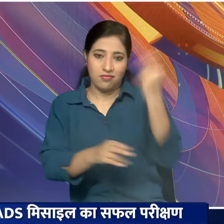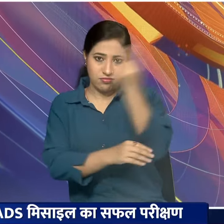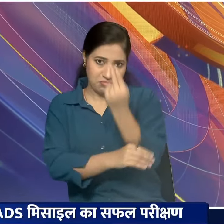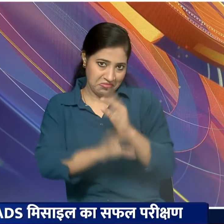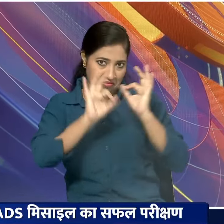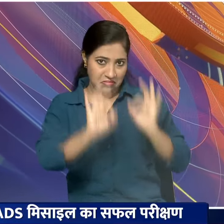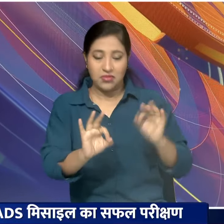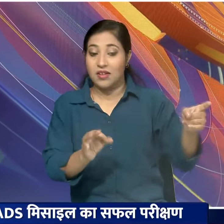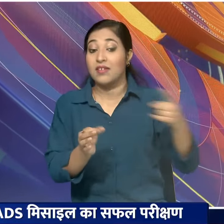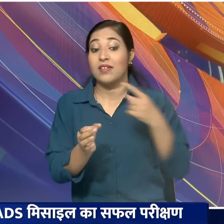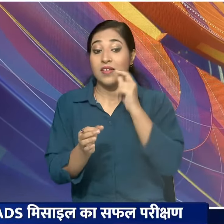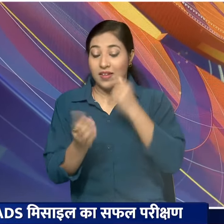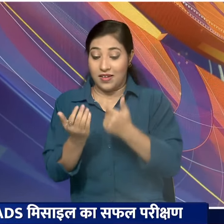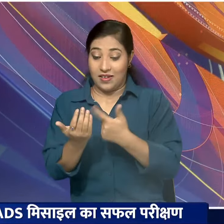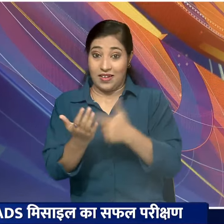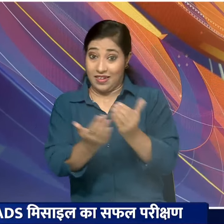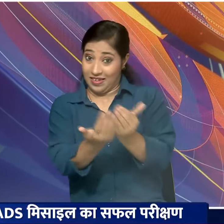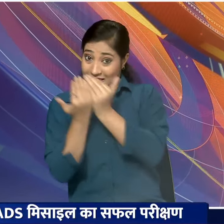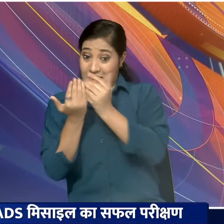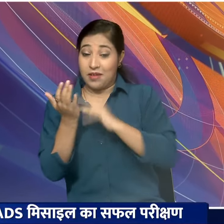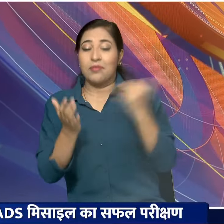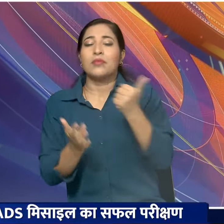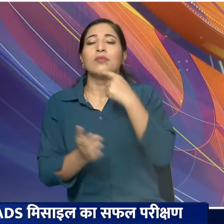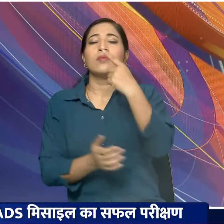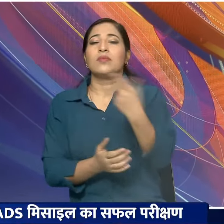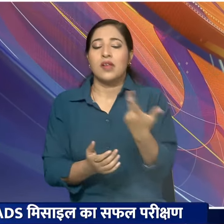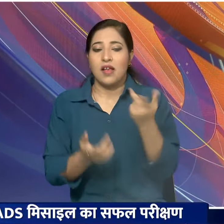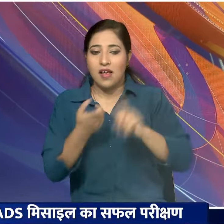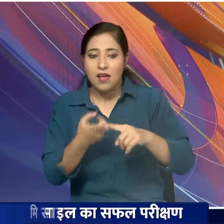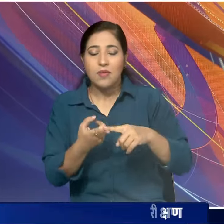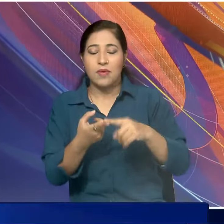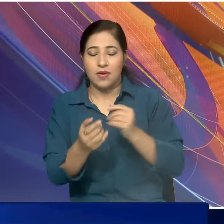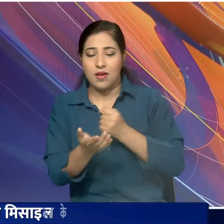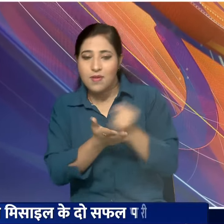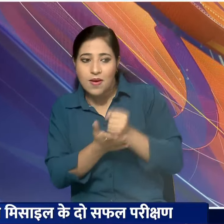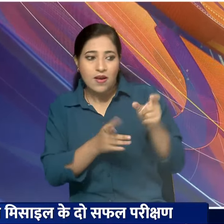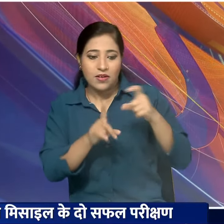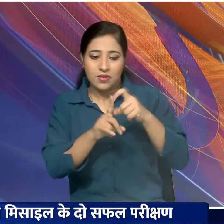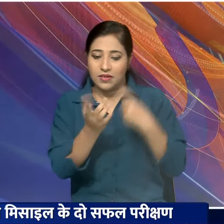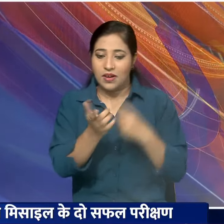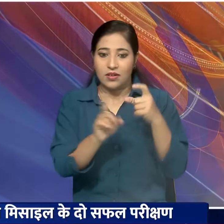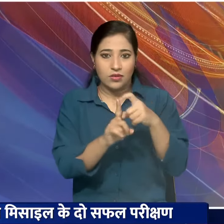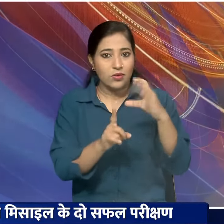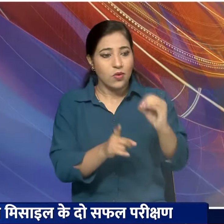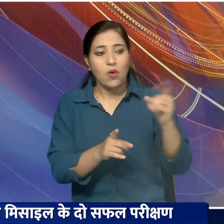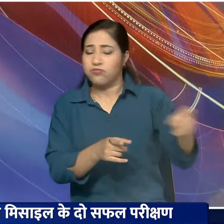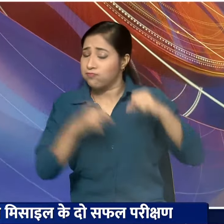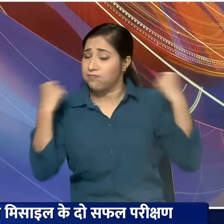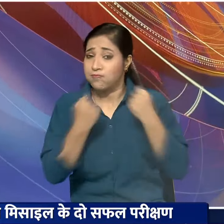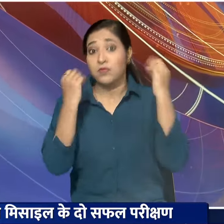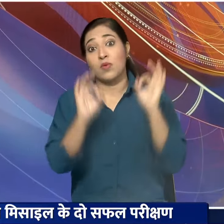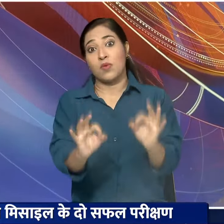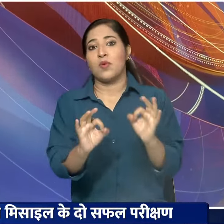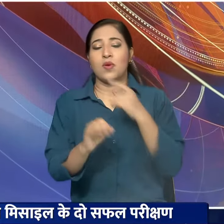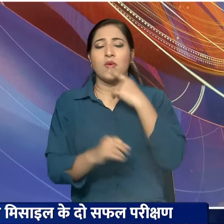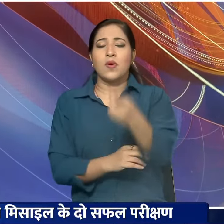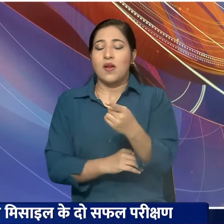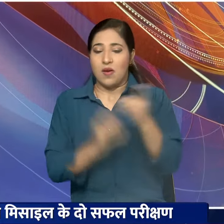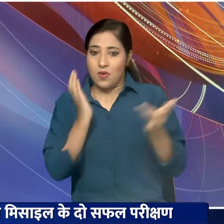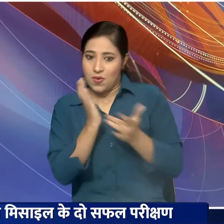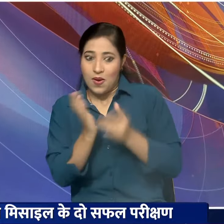मंत्री राजनाथ सिंह ने डीआरडीओ और उद्योग साझेदारों के जो प्रयास रहे उसकी सराहना की। उन्होंने कहा कि